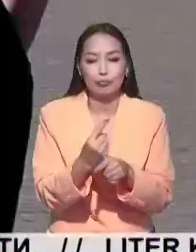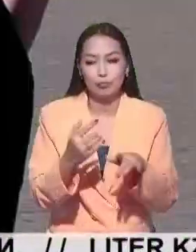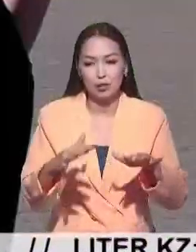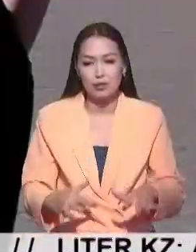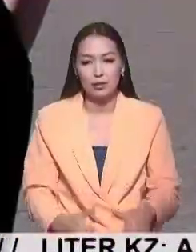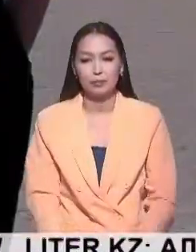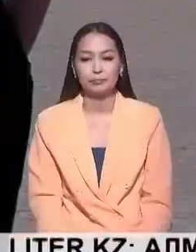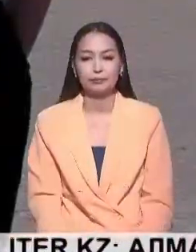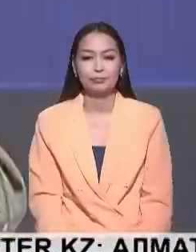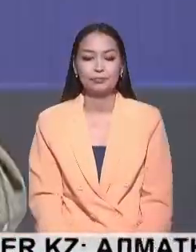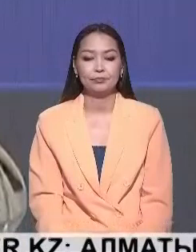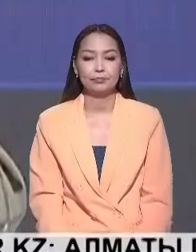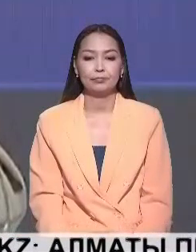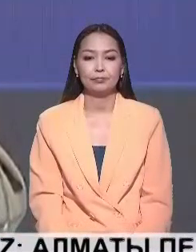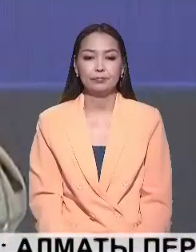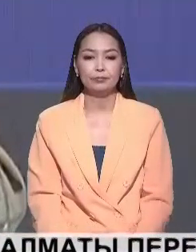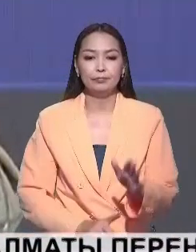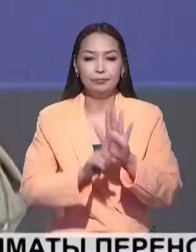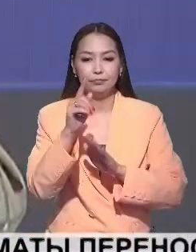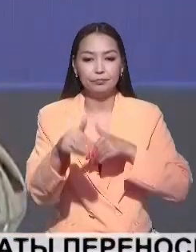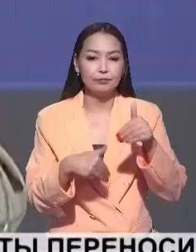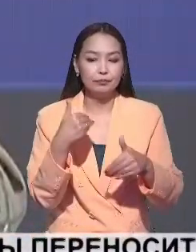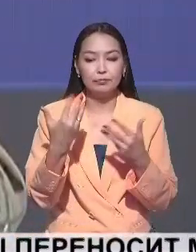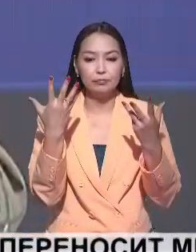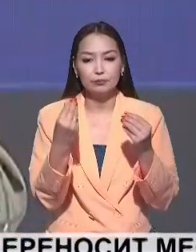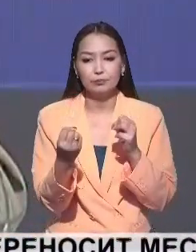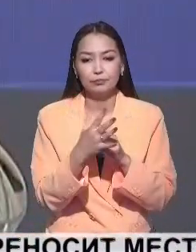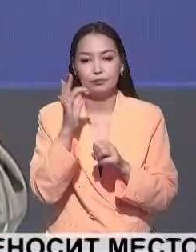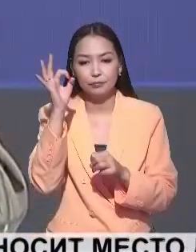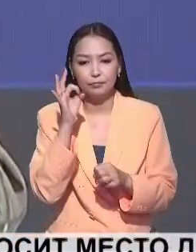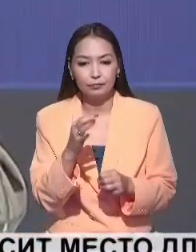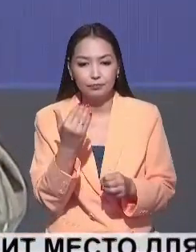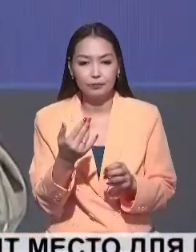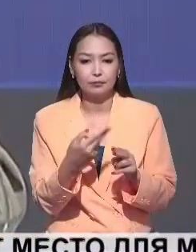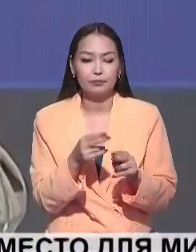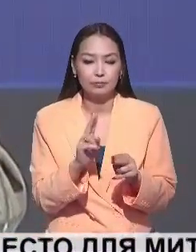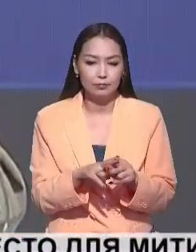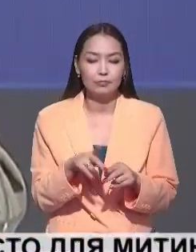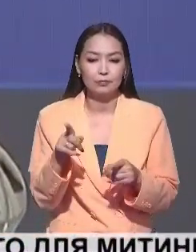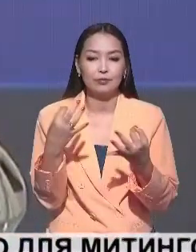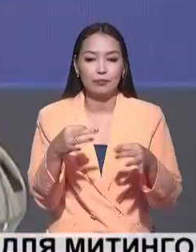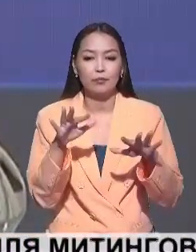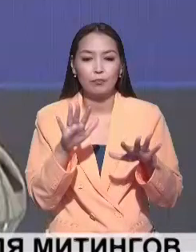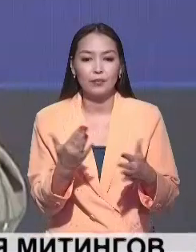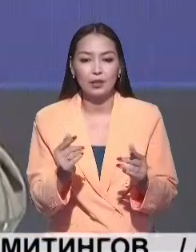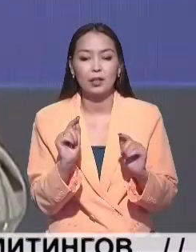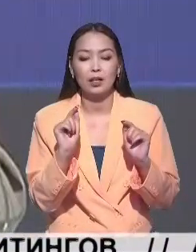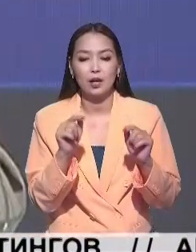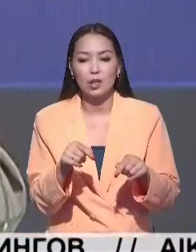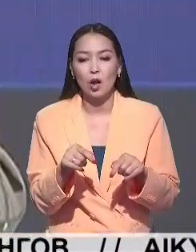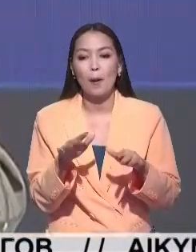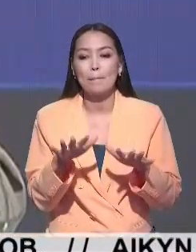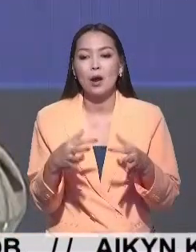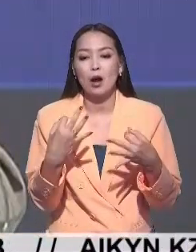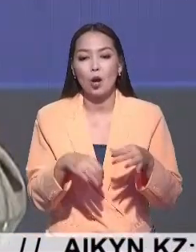местах. В начале купального сезона 15% или 10 случаев утопления зарегистрировано в разрешенных для